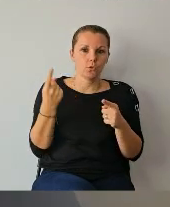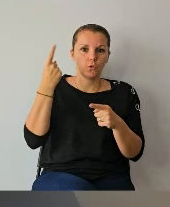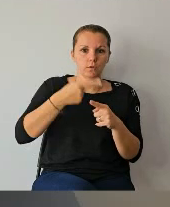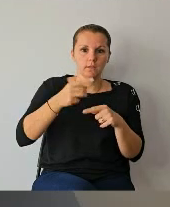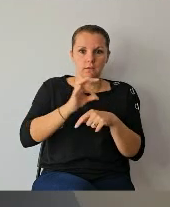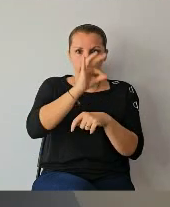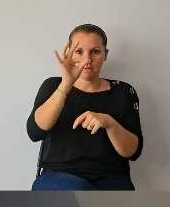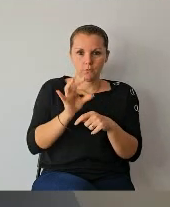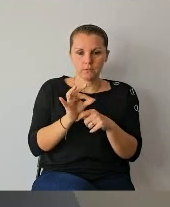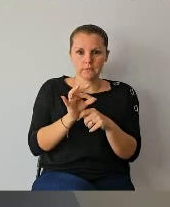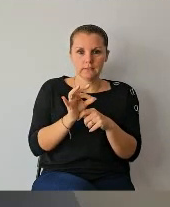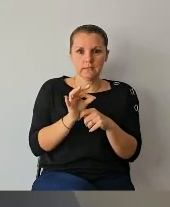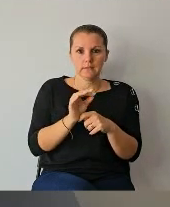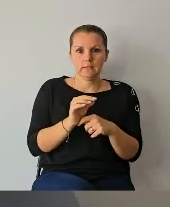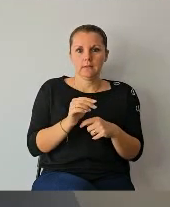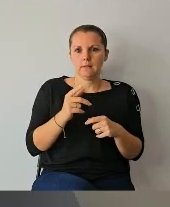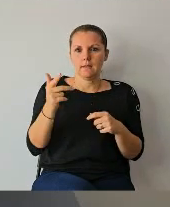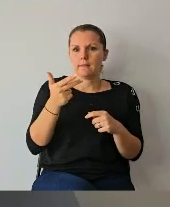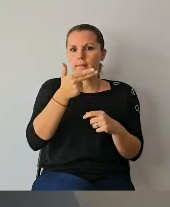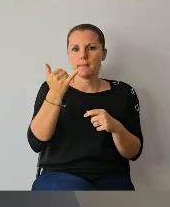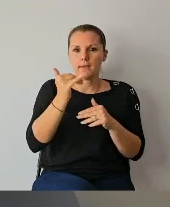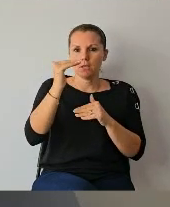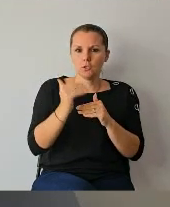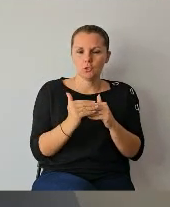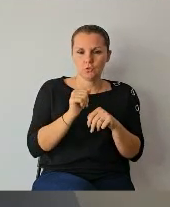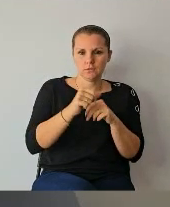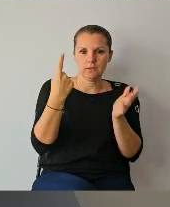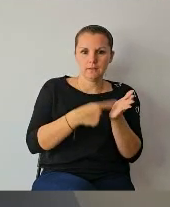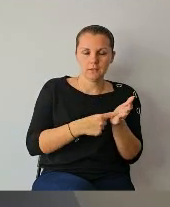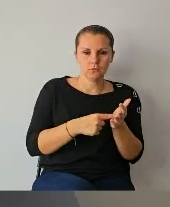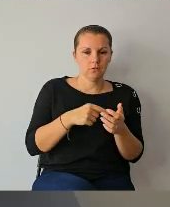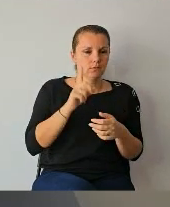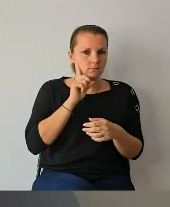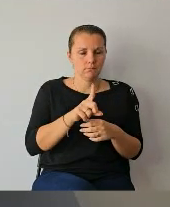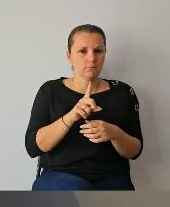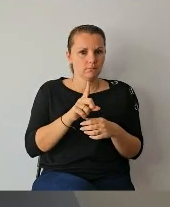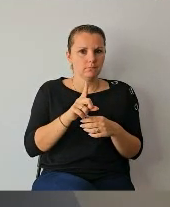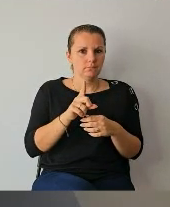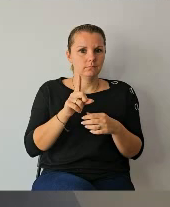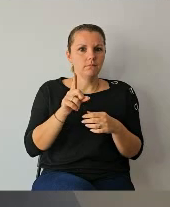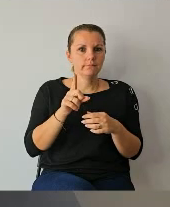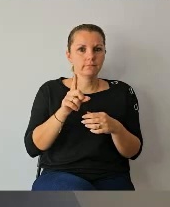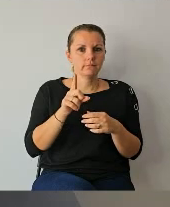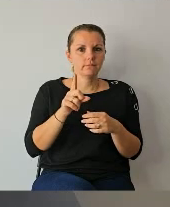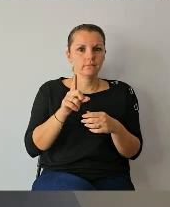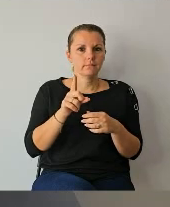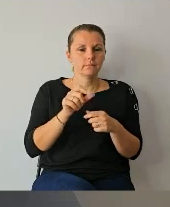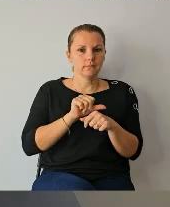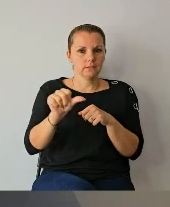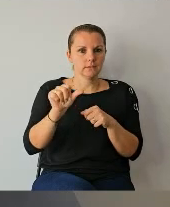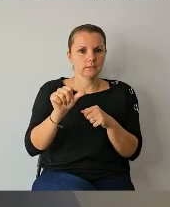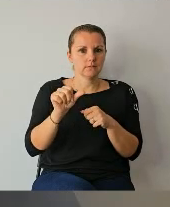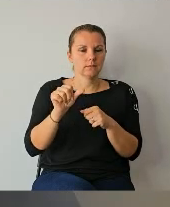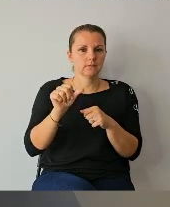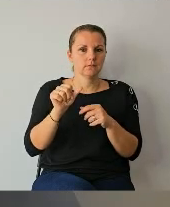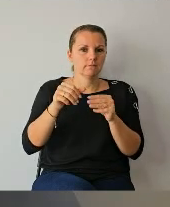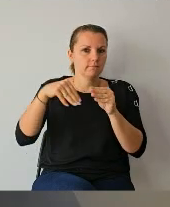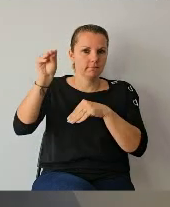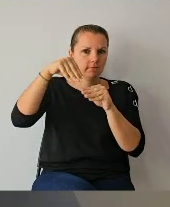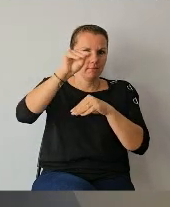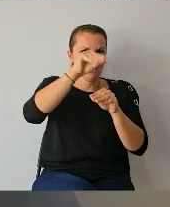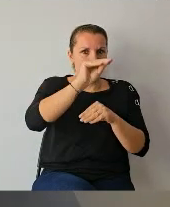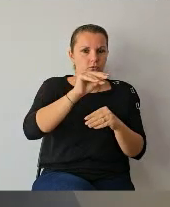one chyba najniższy to jest 1000 zł, natomiast tam są dodatki, to najniższy, tutaj mówimy o działach tam